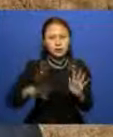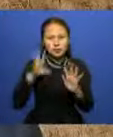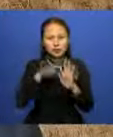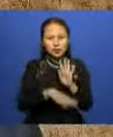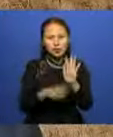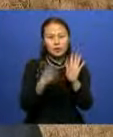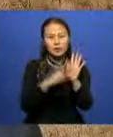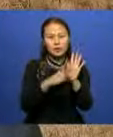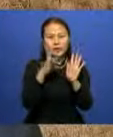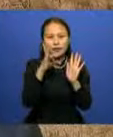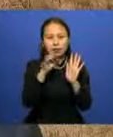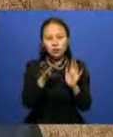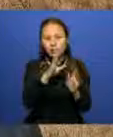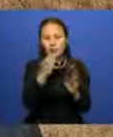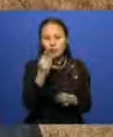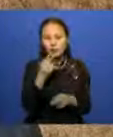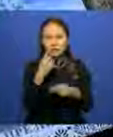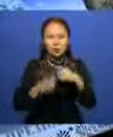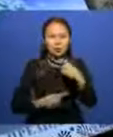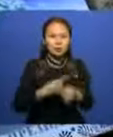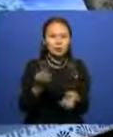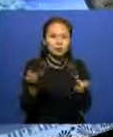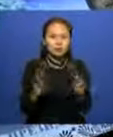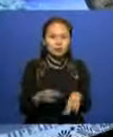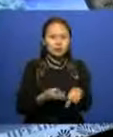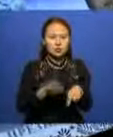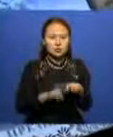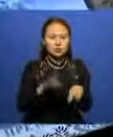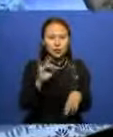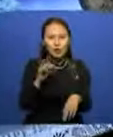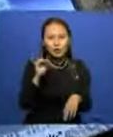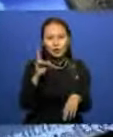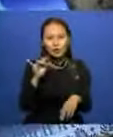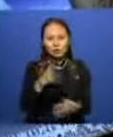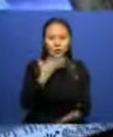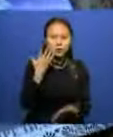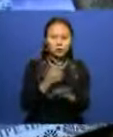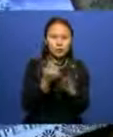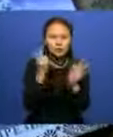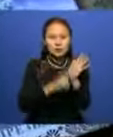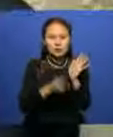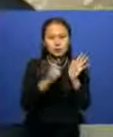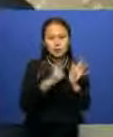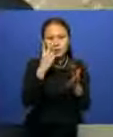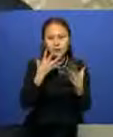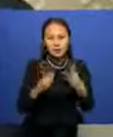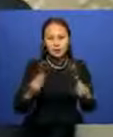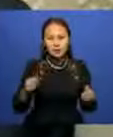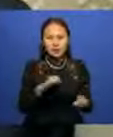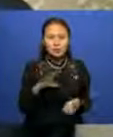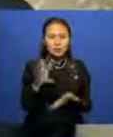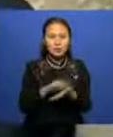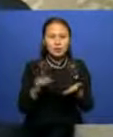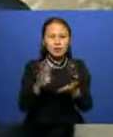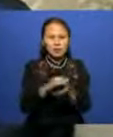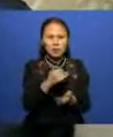9 шөберенің атасы, қазыналы қарияның тілегі елдің бүтіндігі. Ұлы жеңістің 70-ші көктемін ел болып аман-есен қарсы